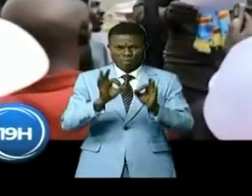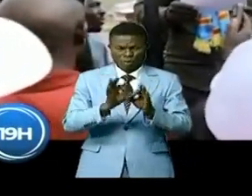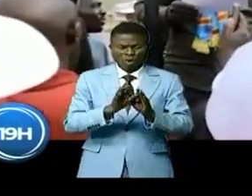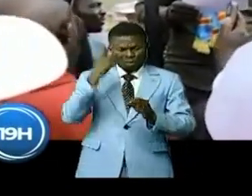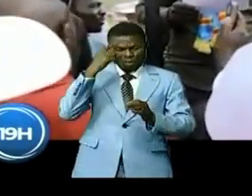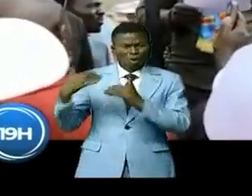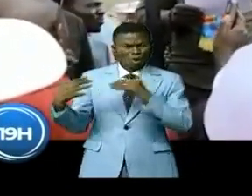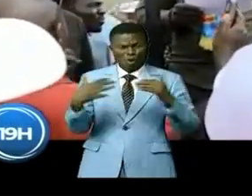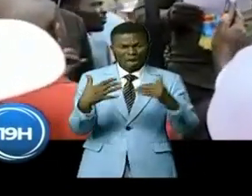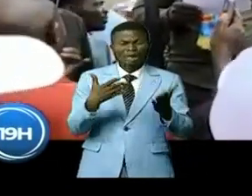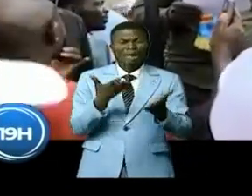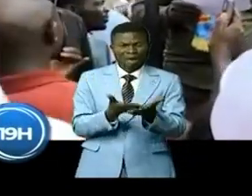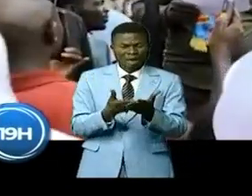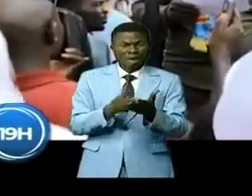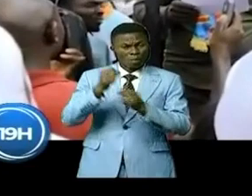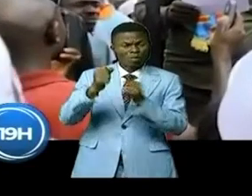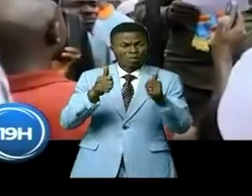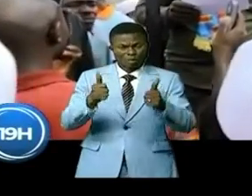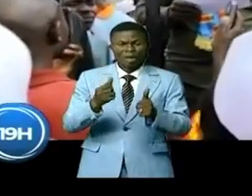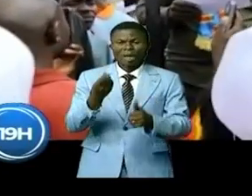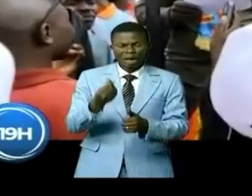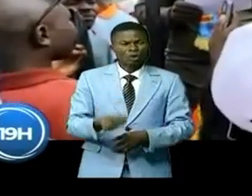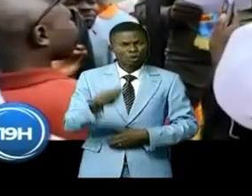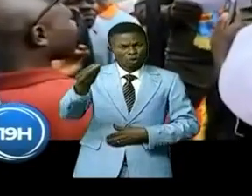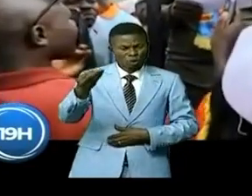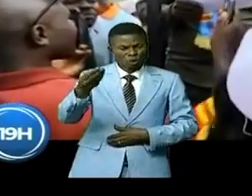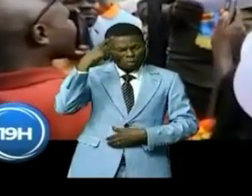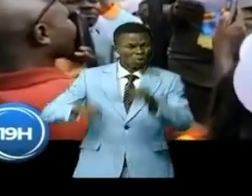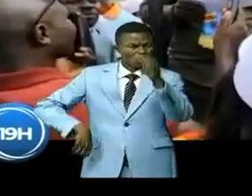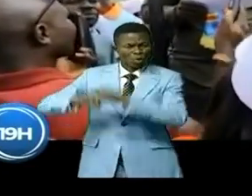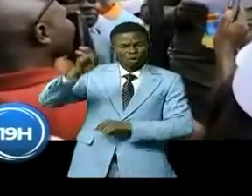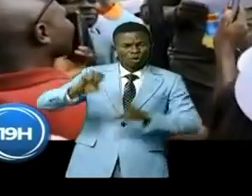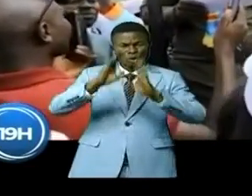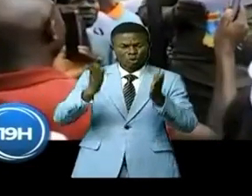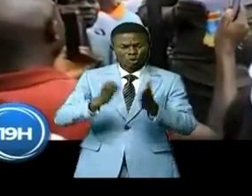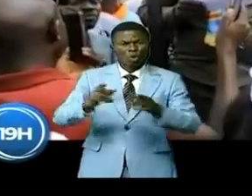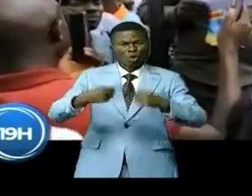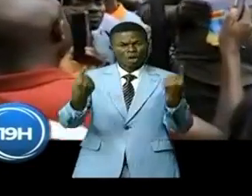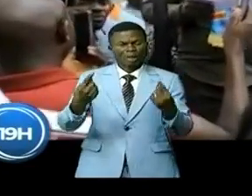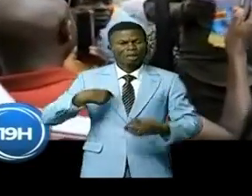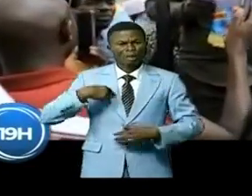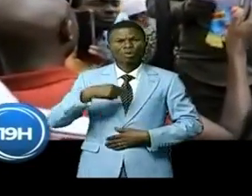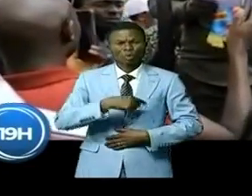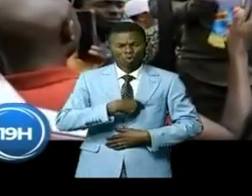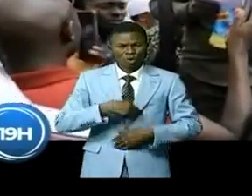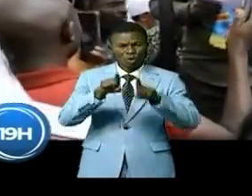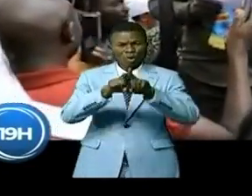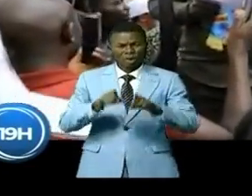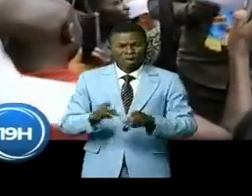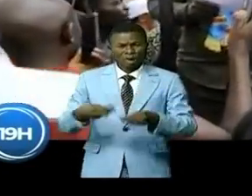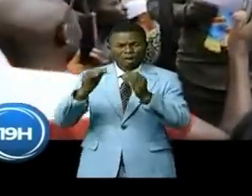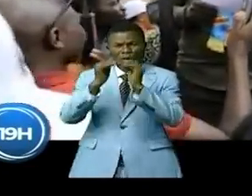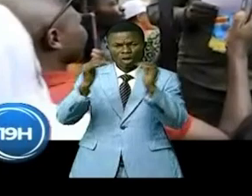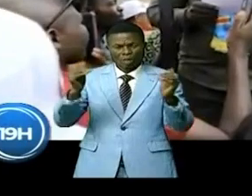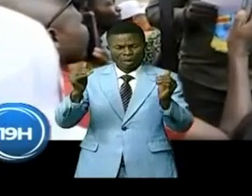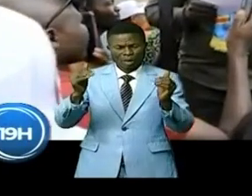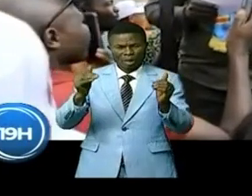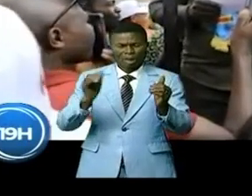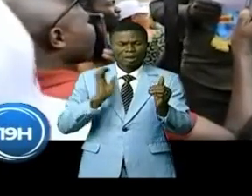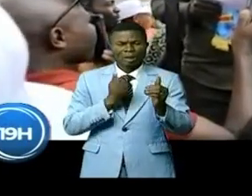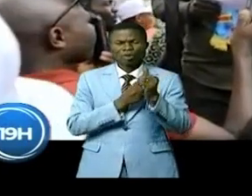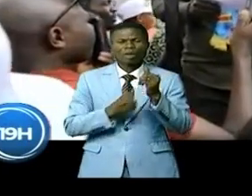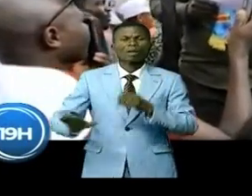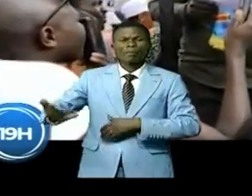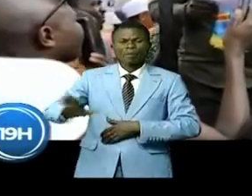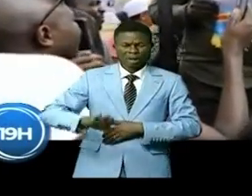guerre et financiers pour chasser tous nos agresseurs et sécuriser l'intégrité de